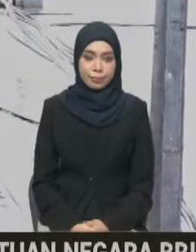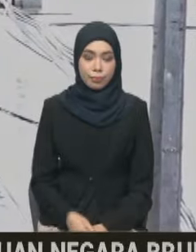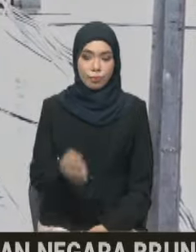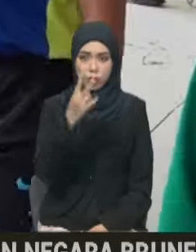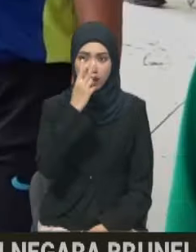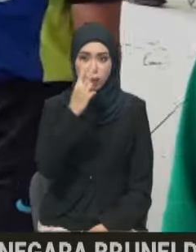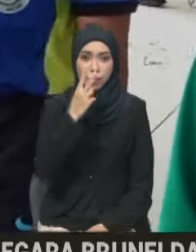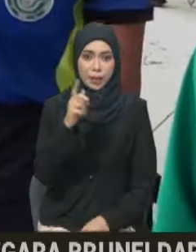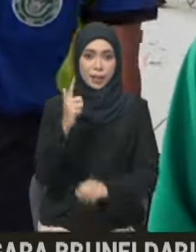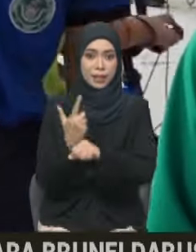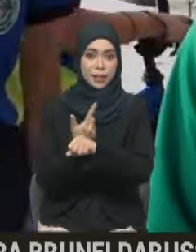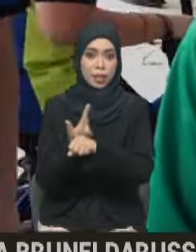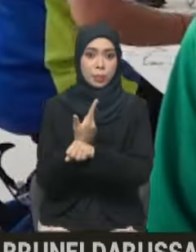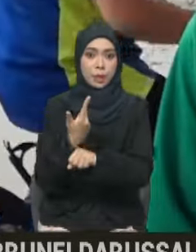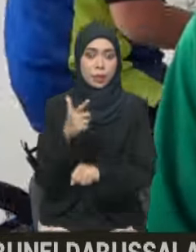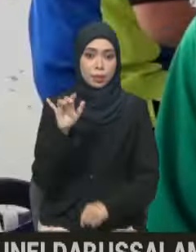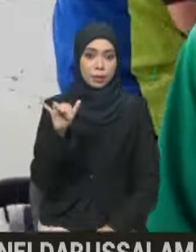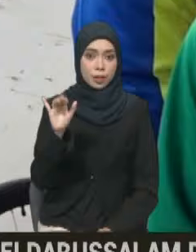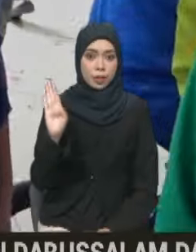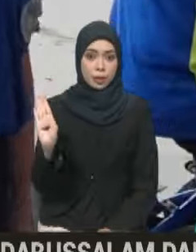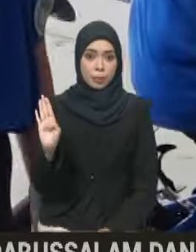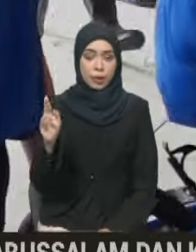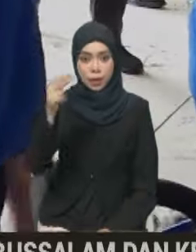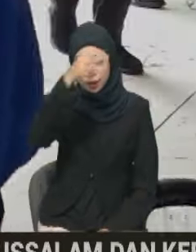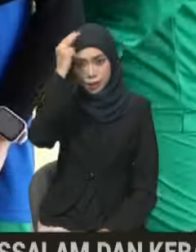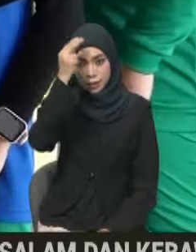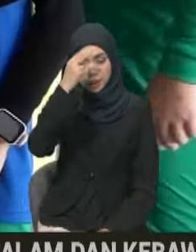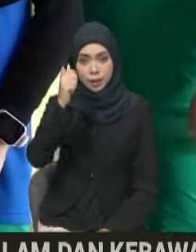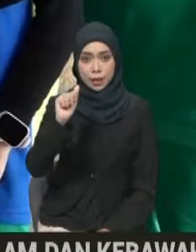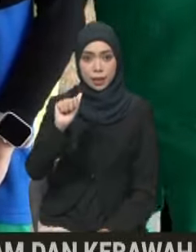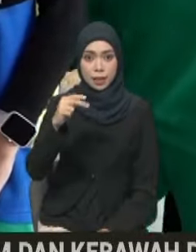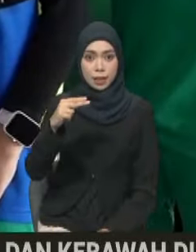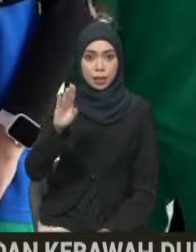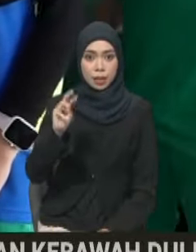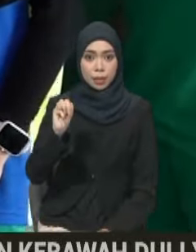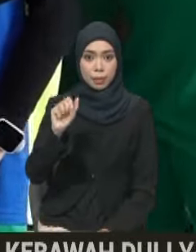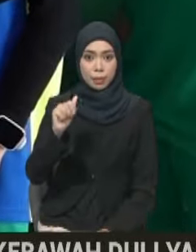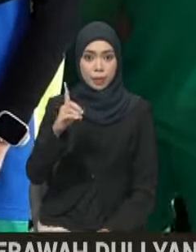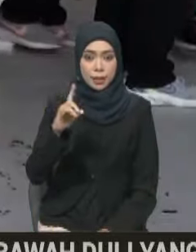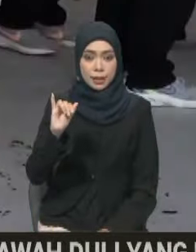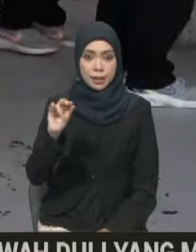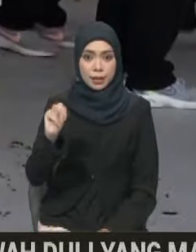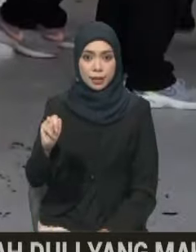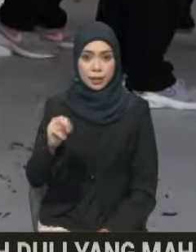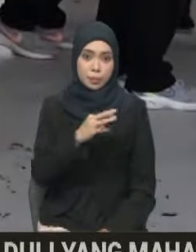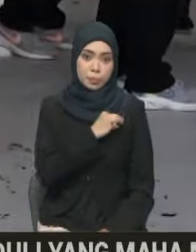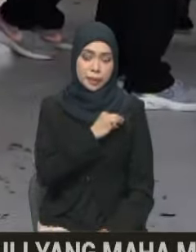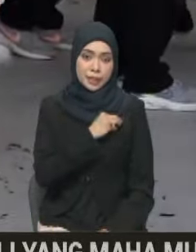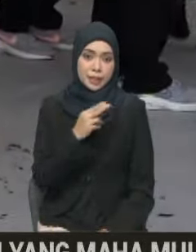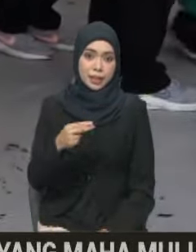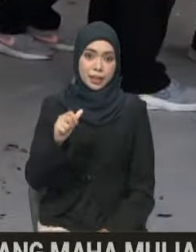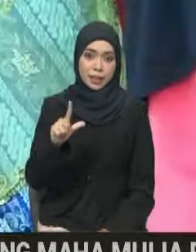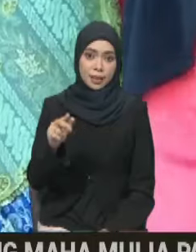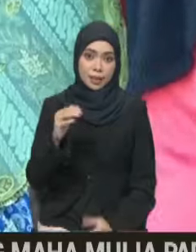Menyaksikan rabtai yang berhormat Datuk Seri Setia Awang Haji Ahmadin bin Haji Abdul Rahman, Menteri Hal Ehwal Dalam Negeri, yang